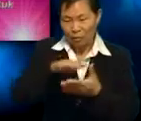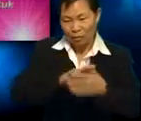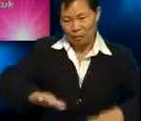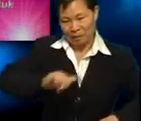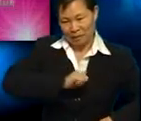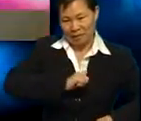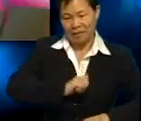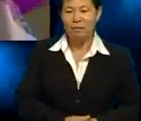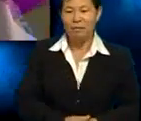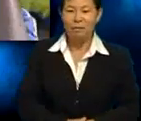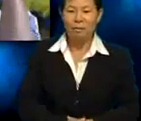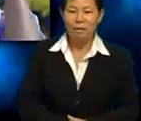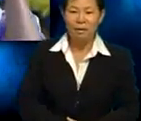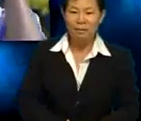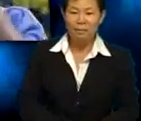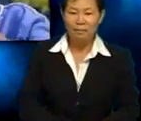diri.